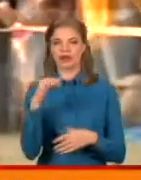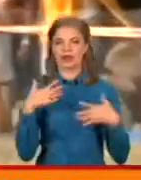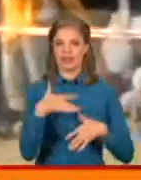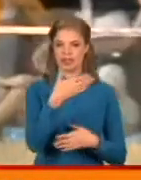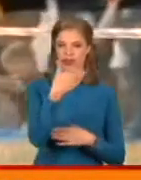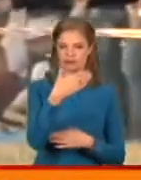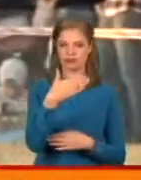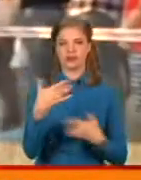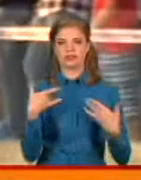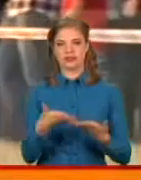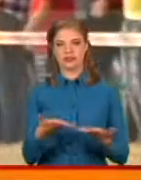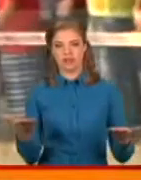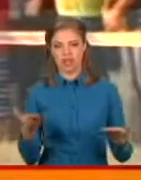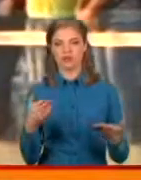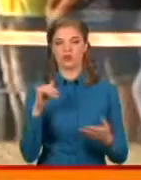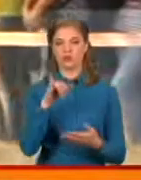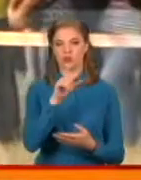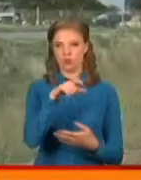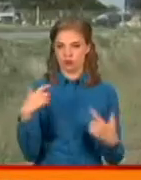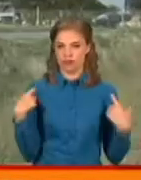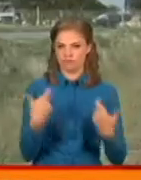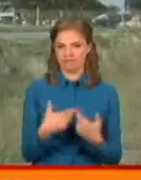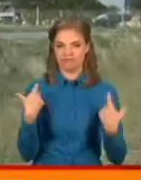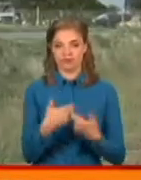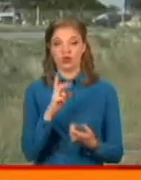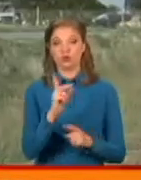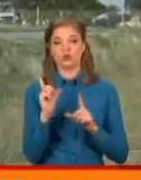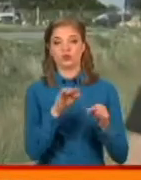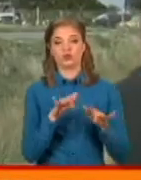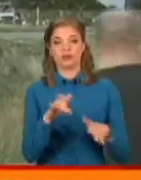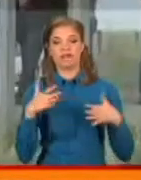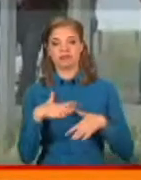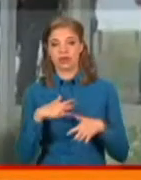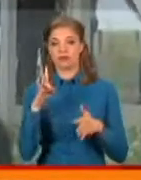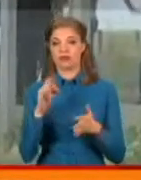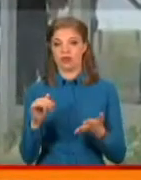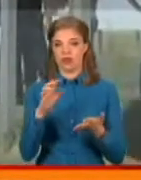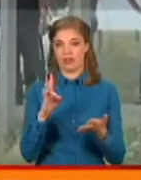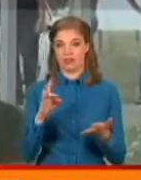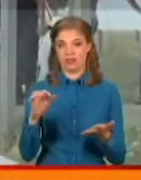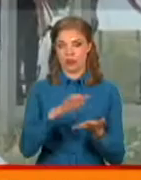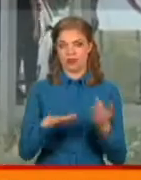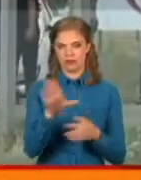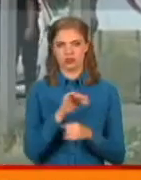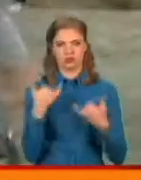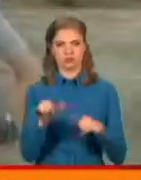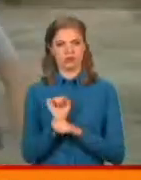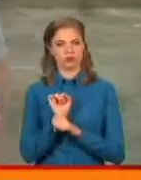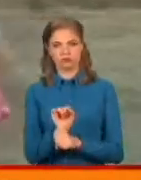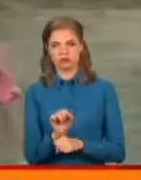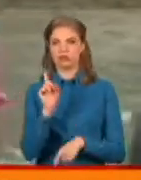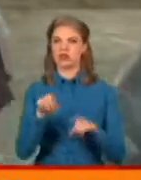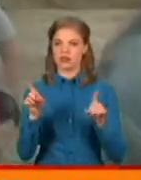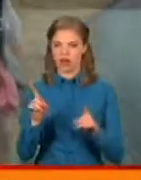Крим над сценою, на плечах глядачів. Люди, що їдуть у справах із Криму на неокуповану територію, з подивом зупиняються.